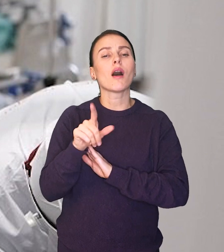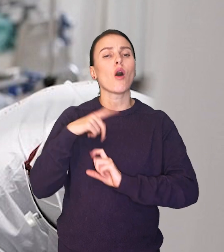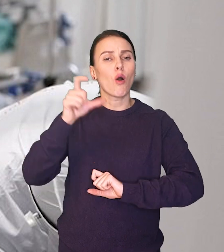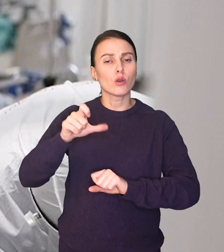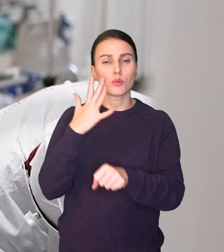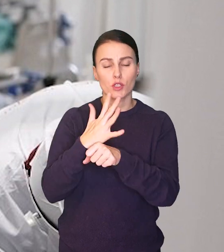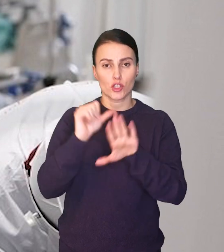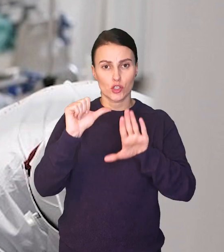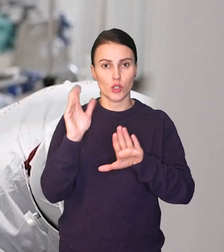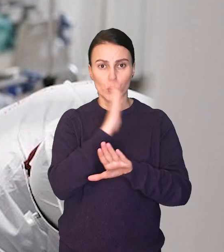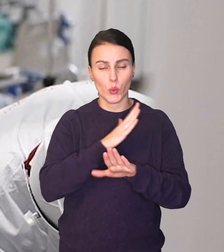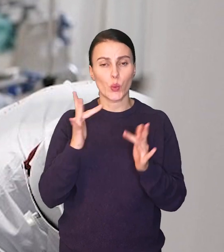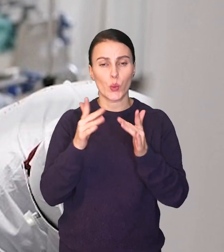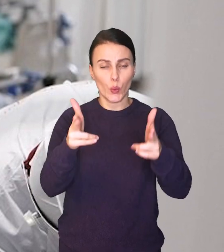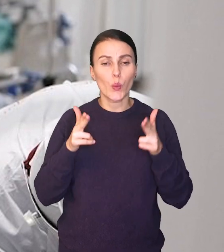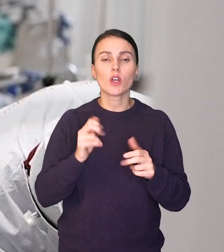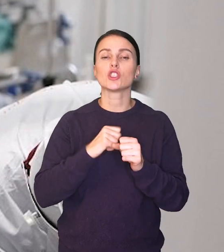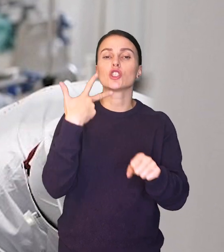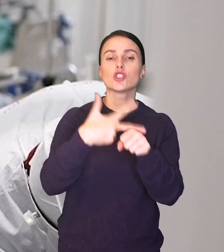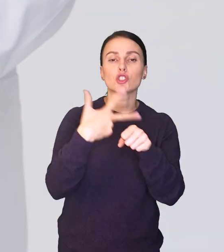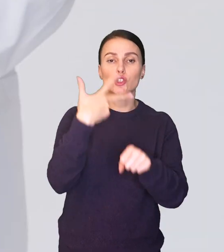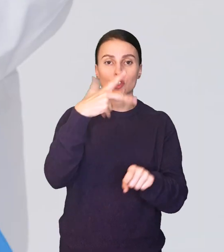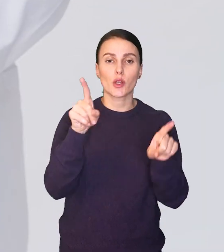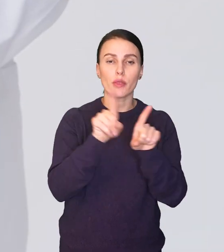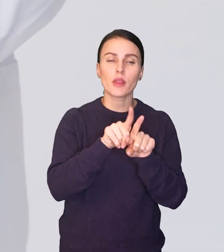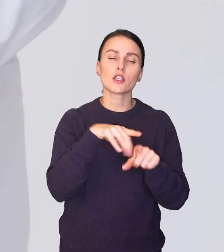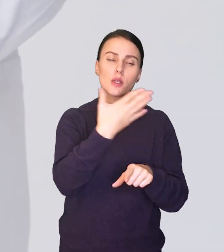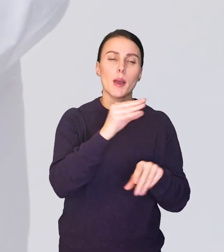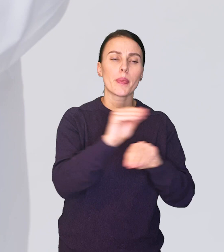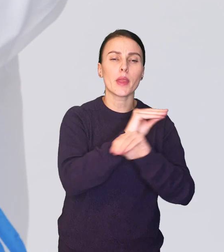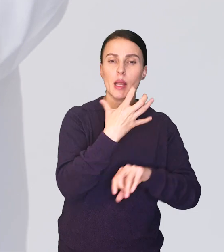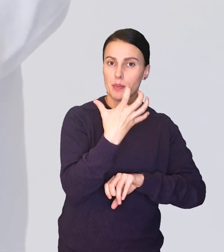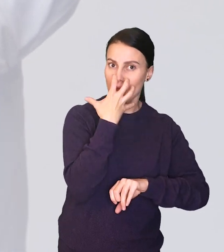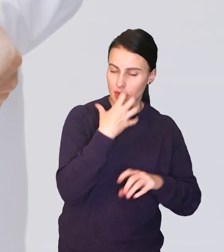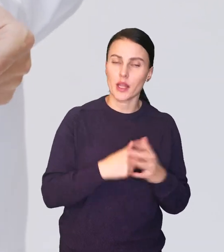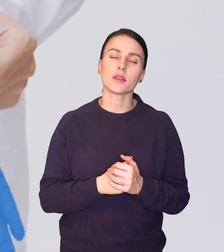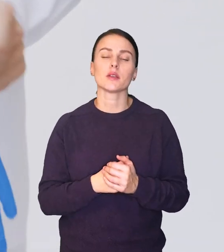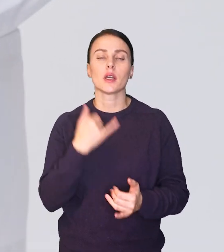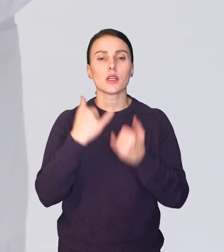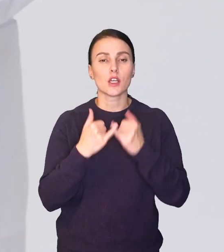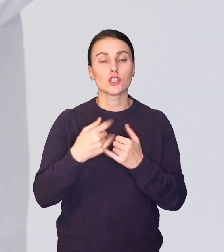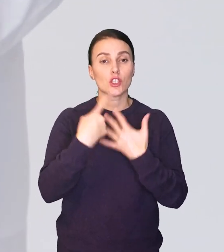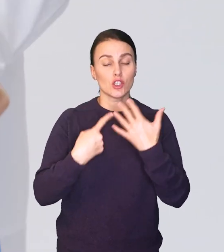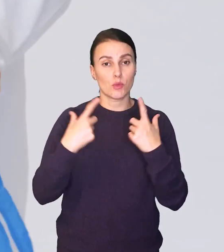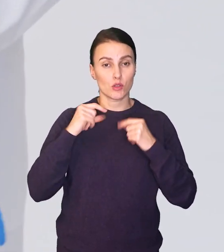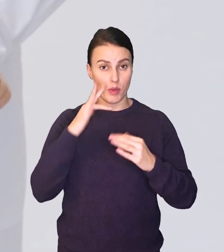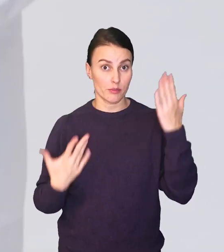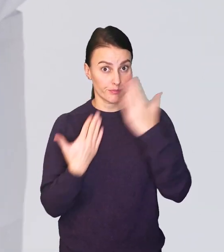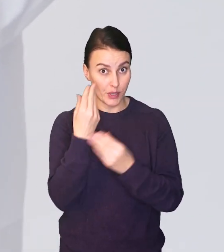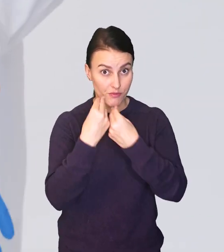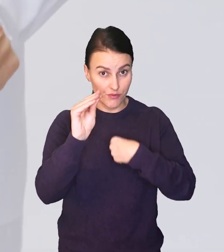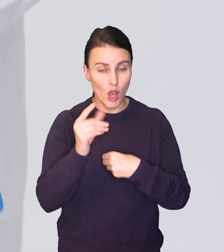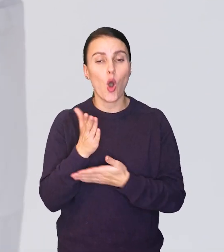nich 56 łóżek, w tym 33 stanowiska do stosowania tlenoterapii. W przypadku, gdyby liczba chorych szybko